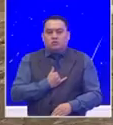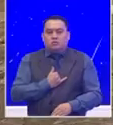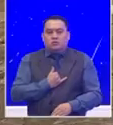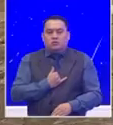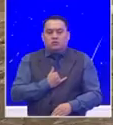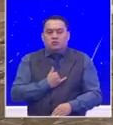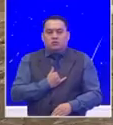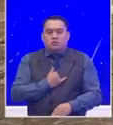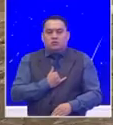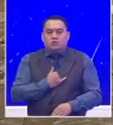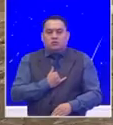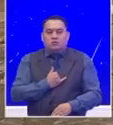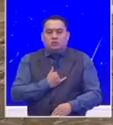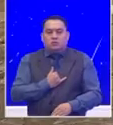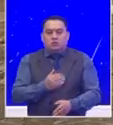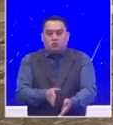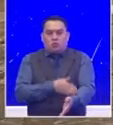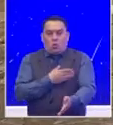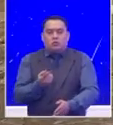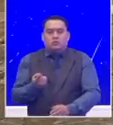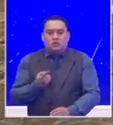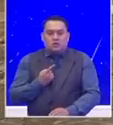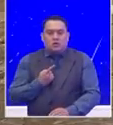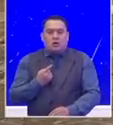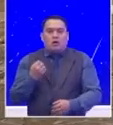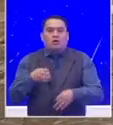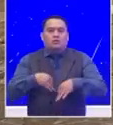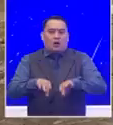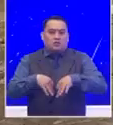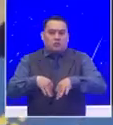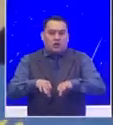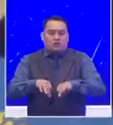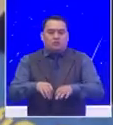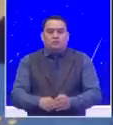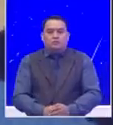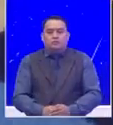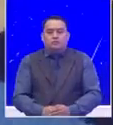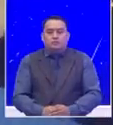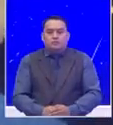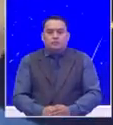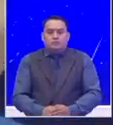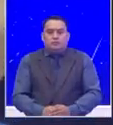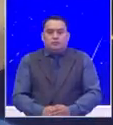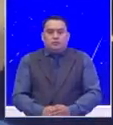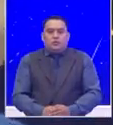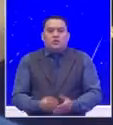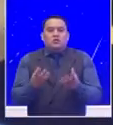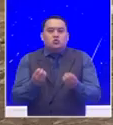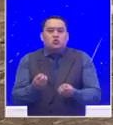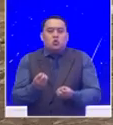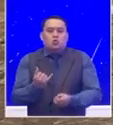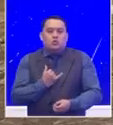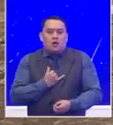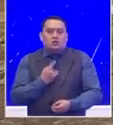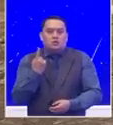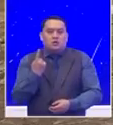когда долго задерживается автомобильный транспорт на переходе таможни. Кроме этого, еще один вопрос –